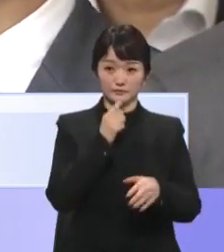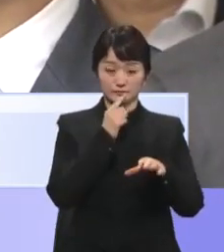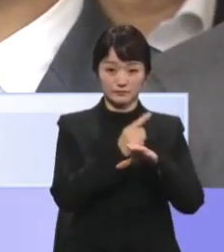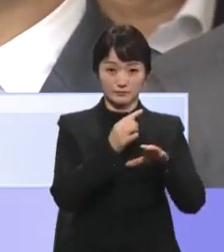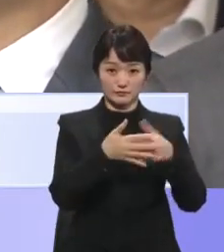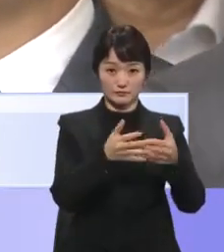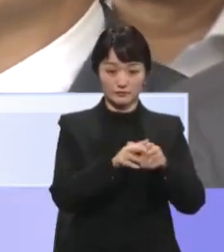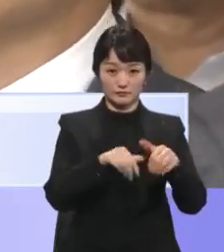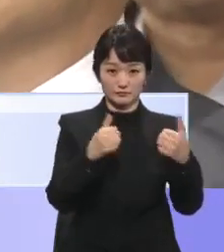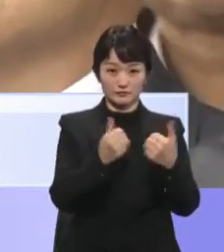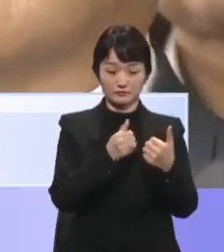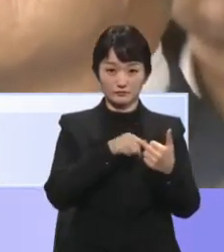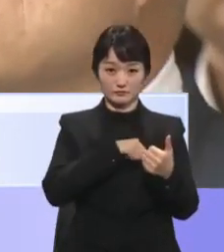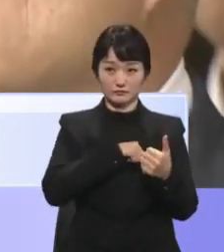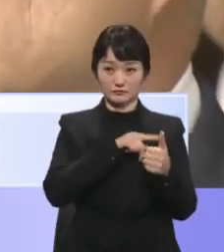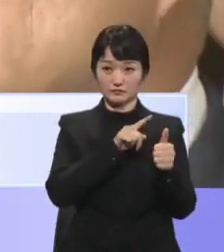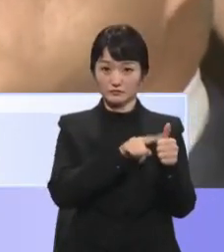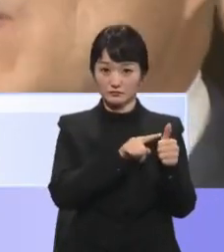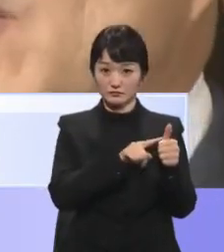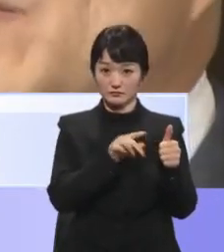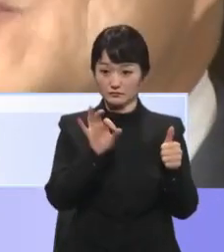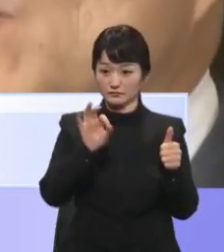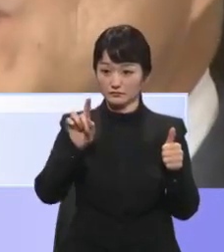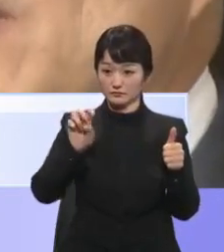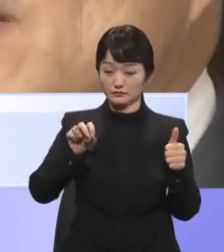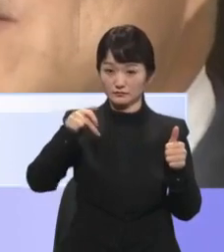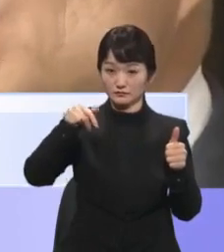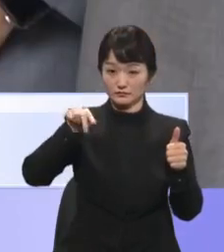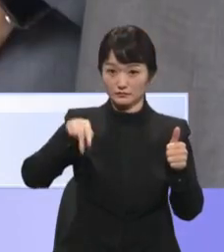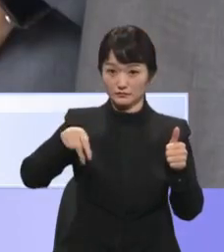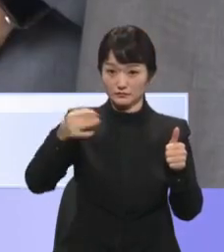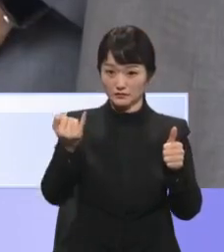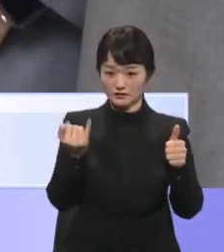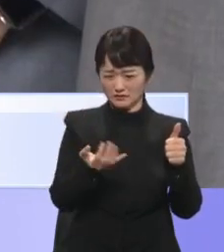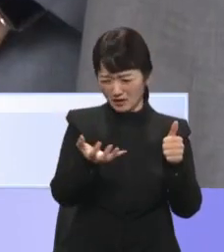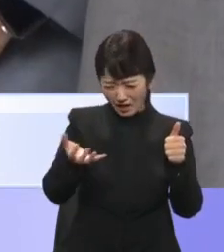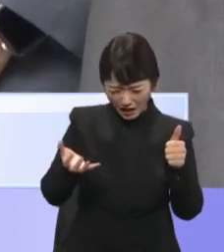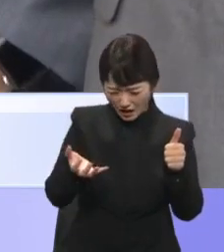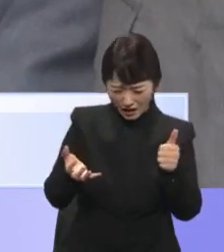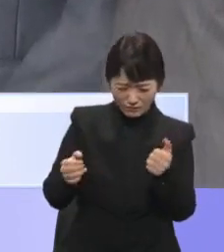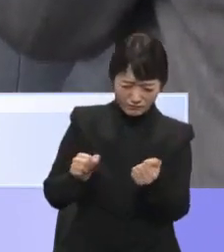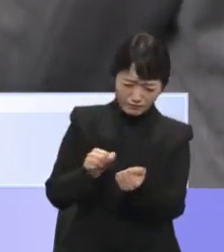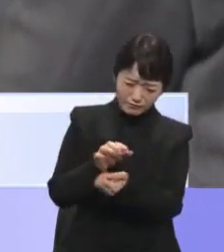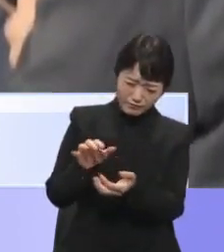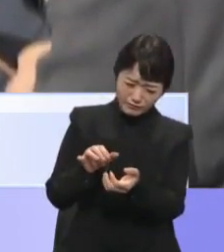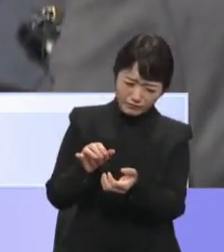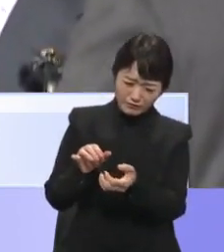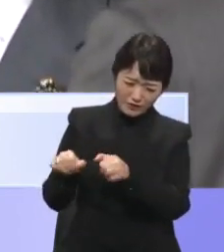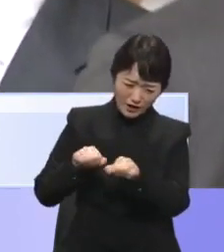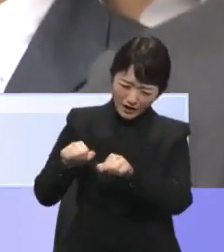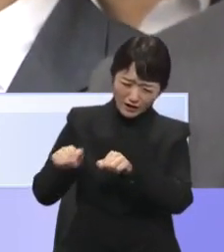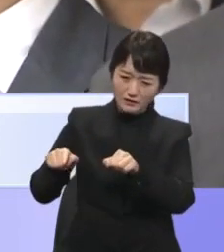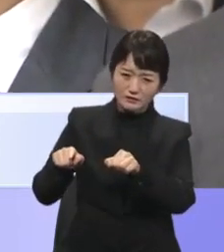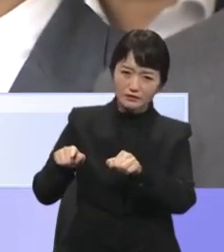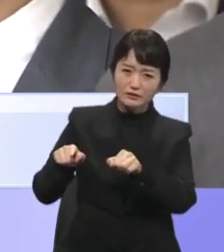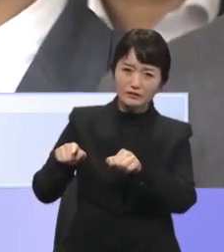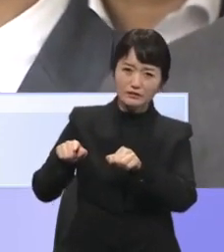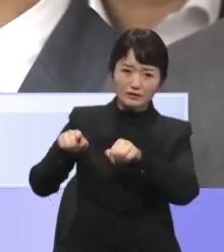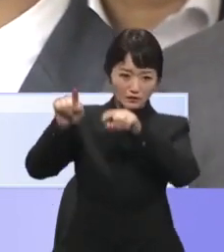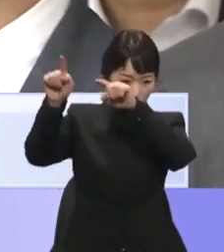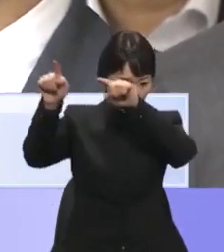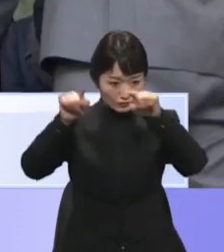국회의원이었던 분이 암컷이 설친다는 발언을 해가지고 전국민에게 파장을 일으켰어요 그니까 제 자기 스스로가 뭐